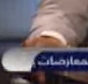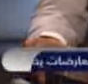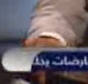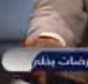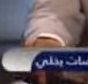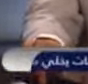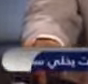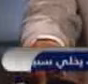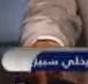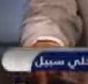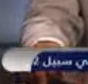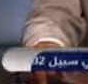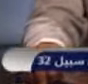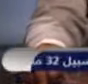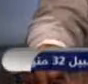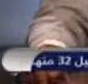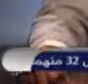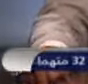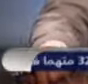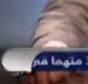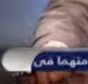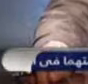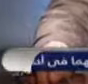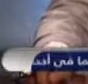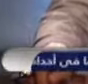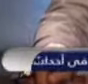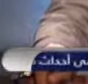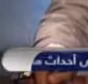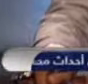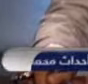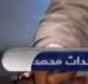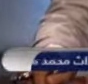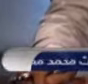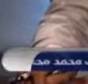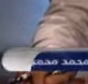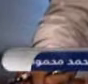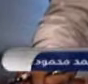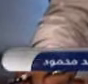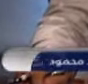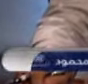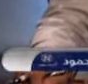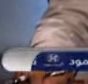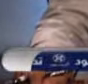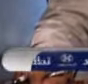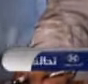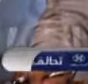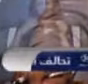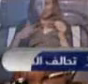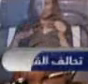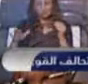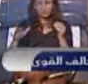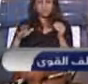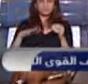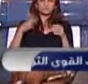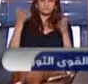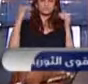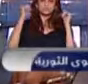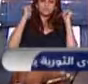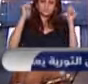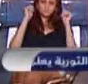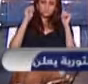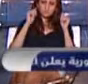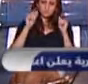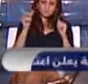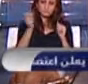ضمن القرارات اللي اتخذها الرئيس مرسي المعاشات الاستثنائية لأسر الشهداء والمصابين وإعادة